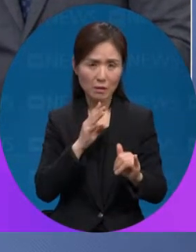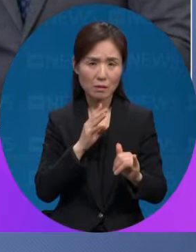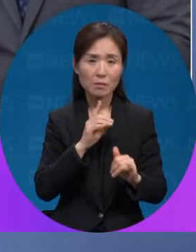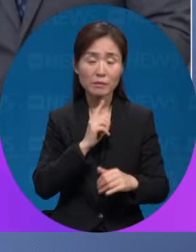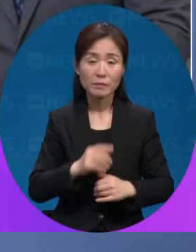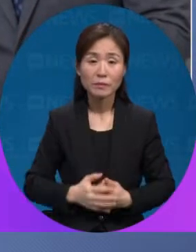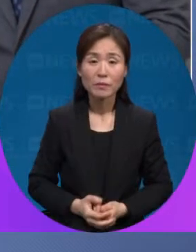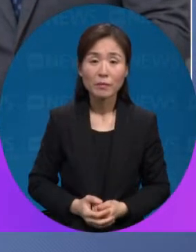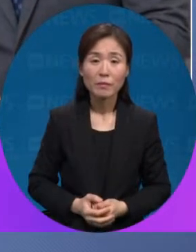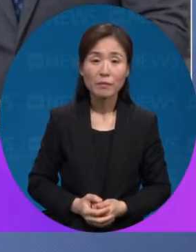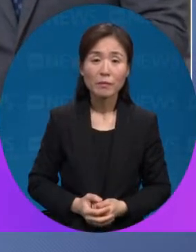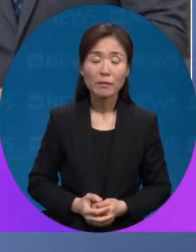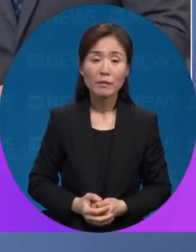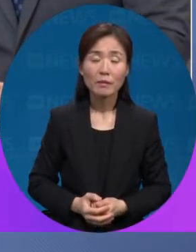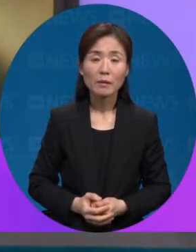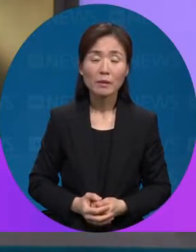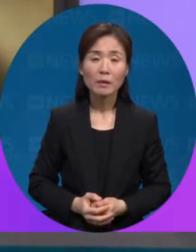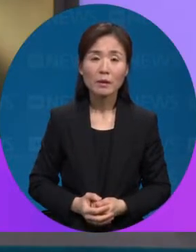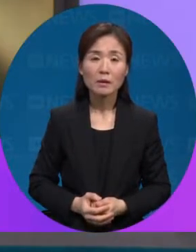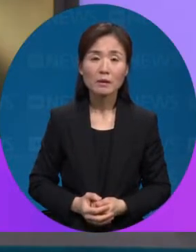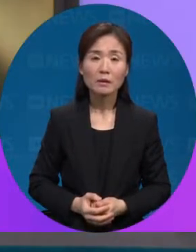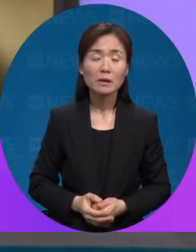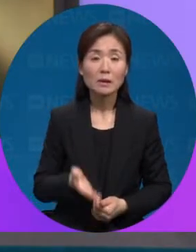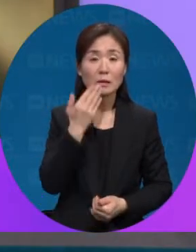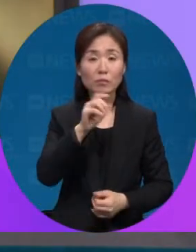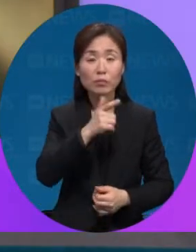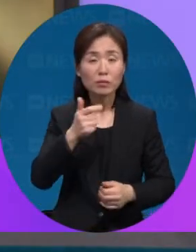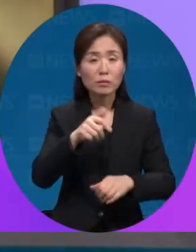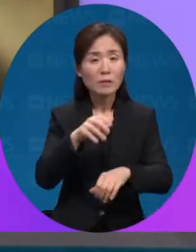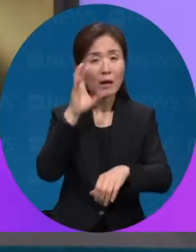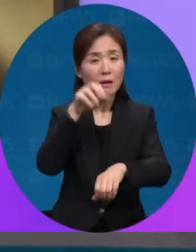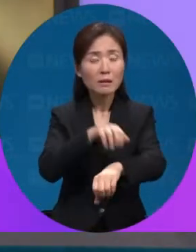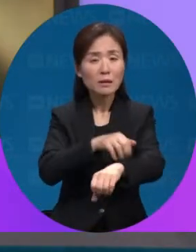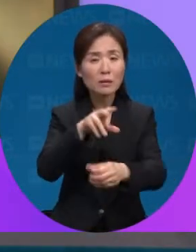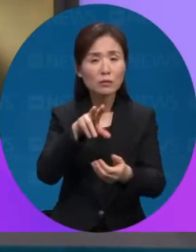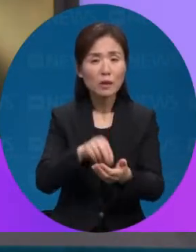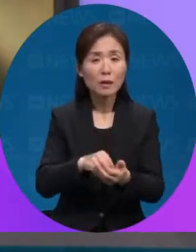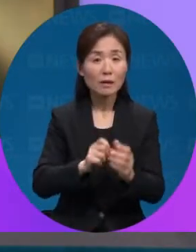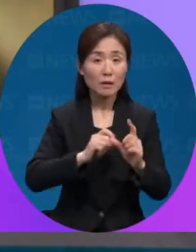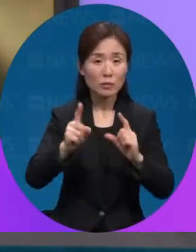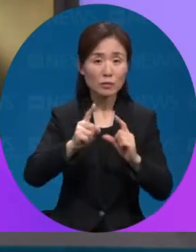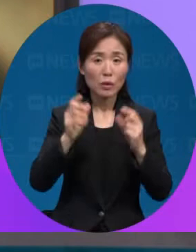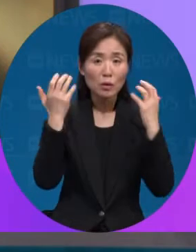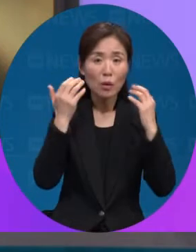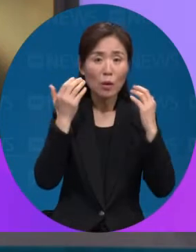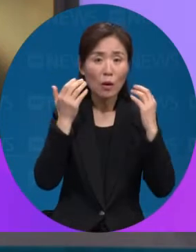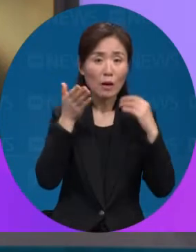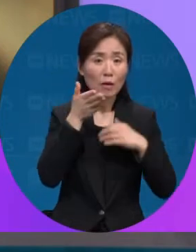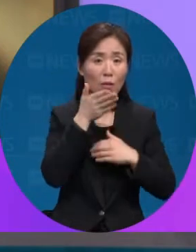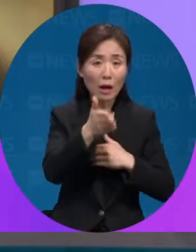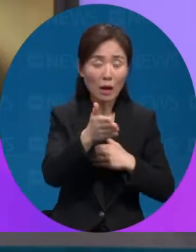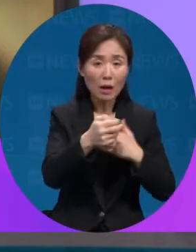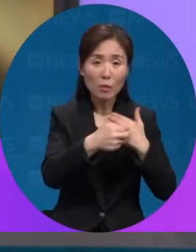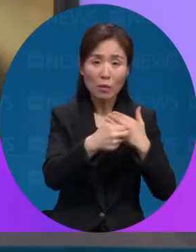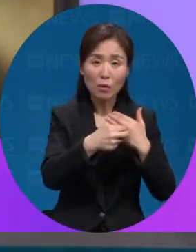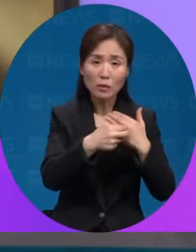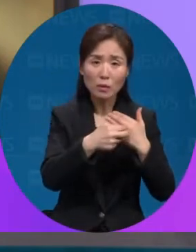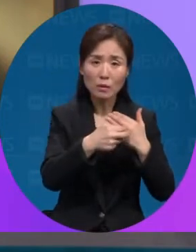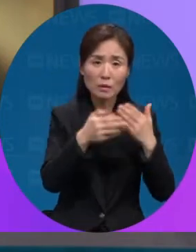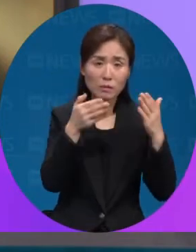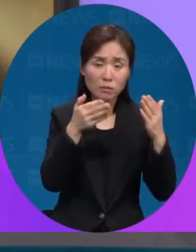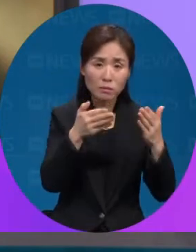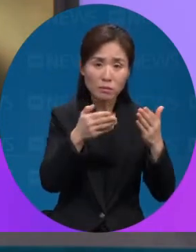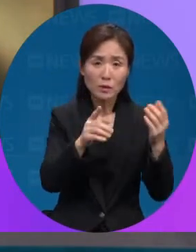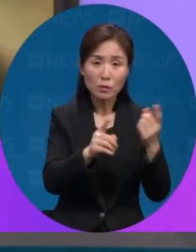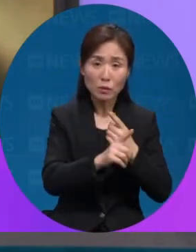합니다 아 이 식품 알레르기 문제가 보통 소 악화 에서만 다른 문제 아니냐 이렇게 생각하기 쉬운데 사실은